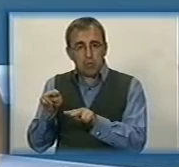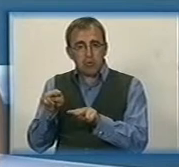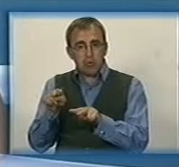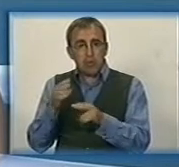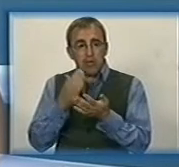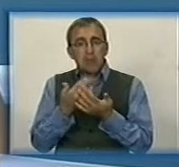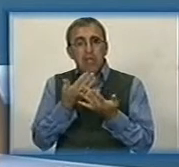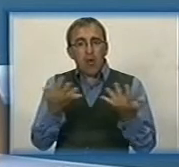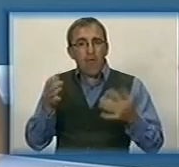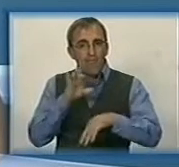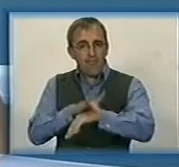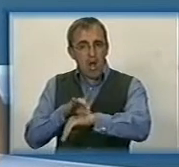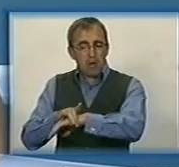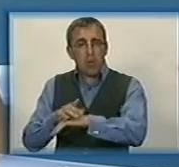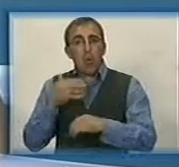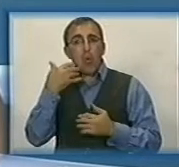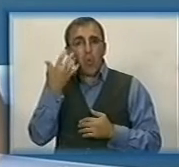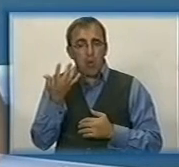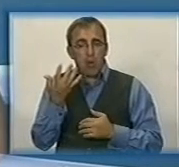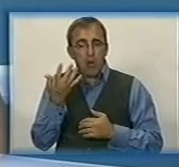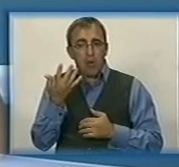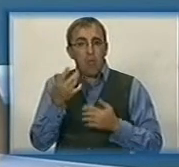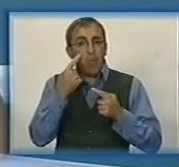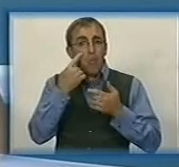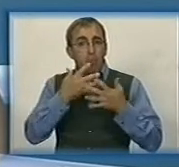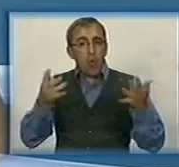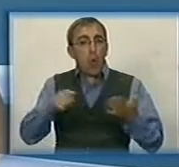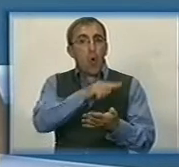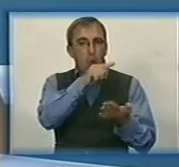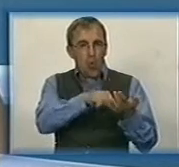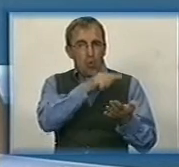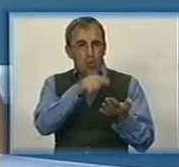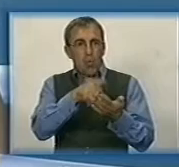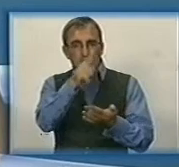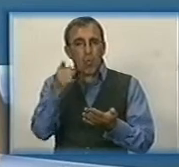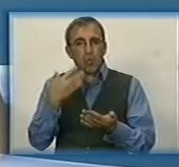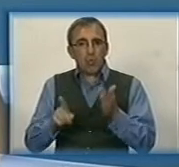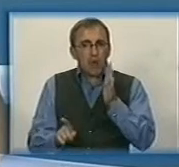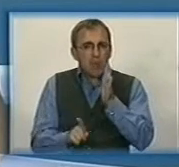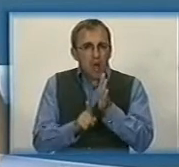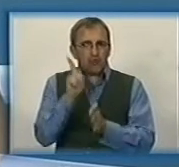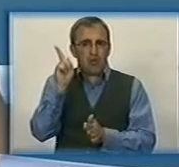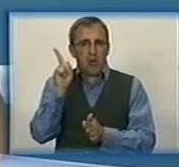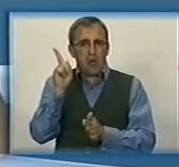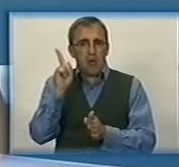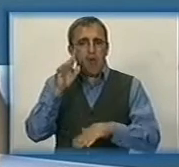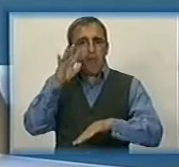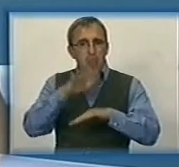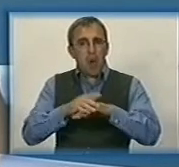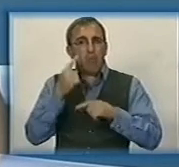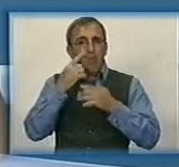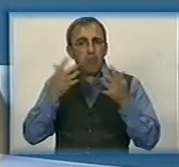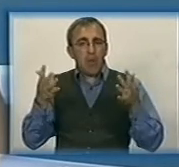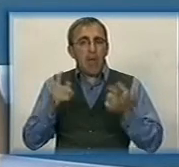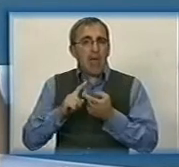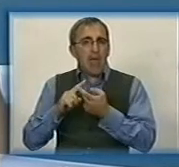несколько факторов, когда большинство городов, где они уже давно начинали, и банки большинство работают в